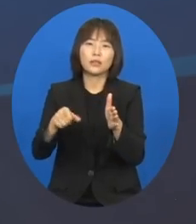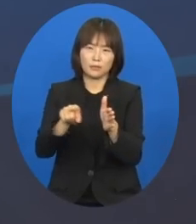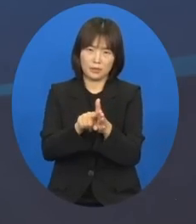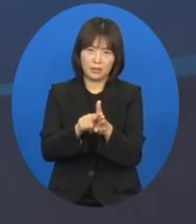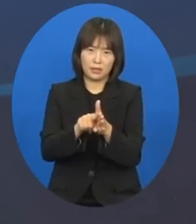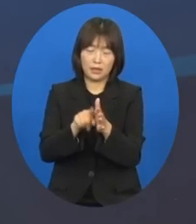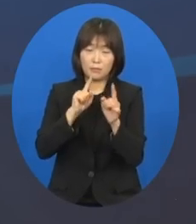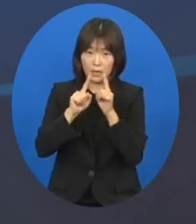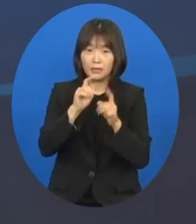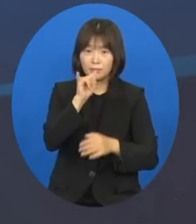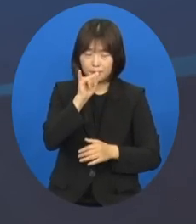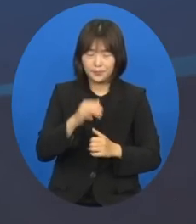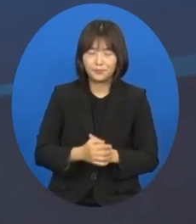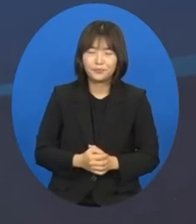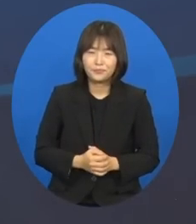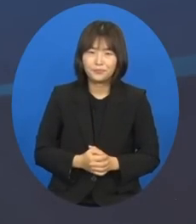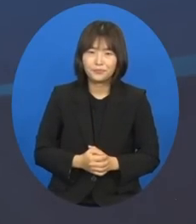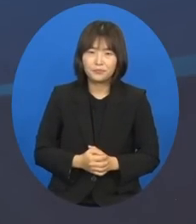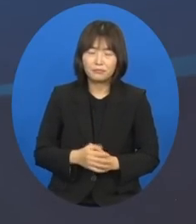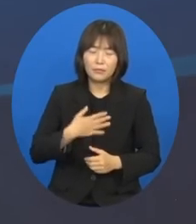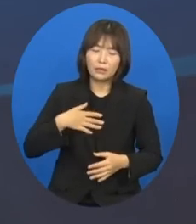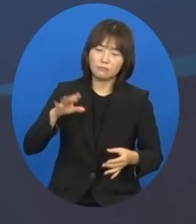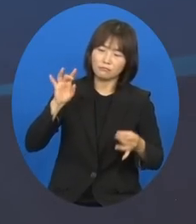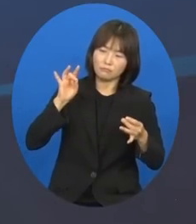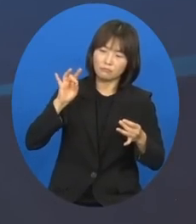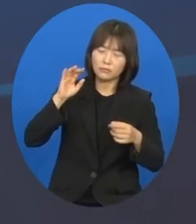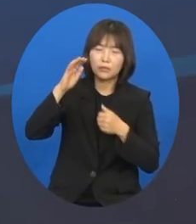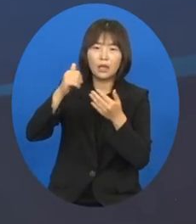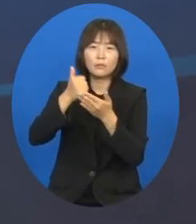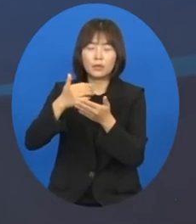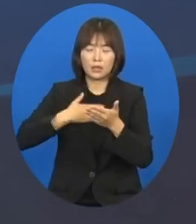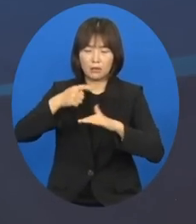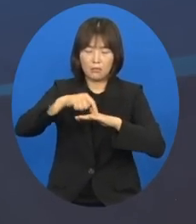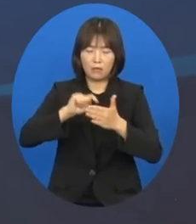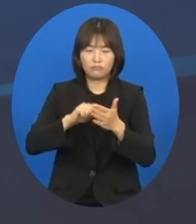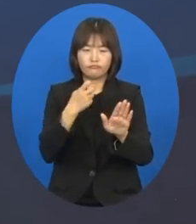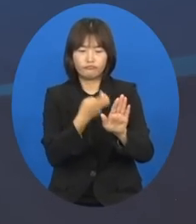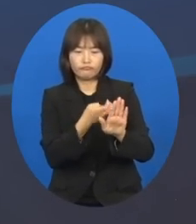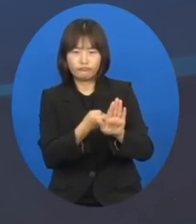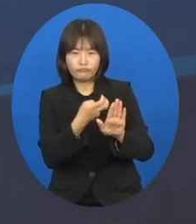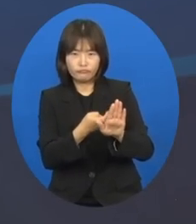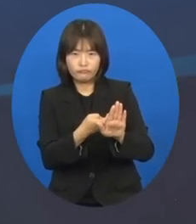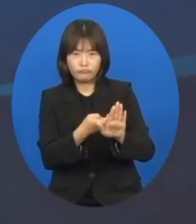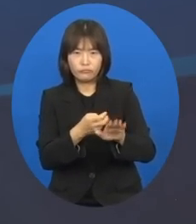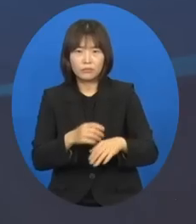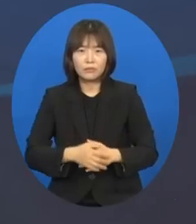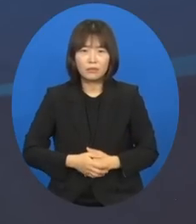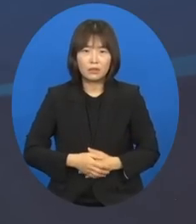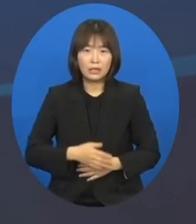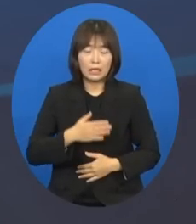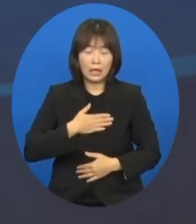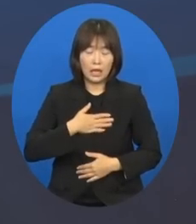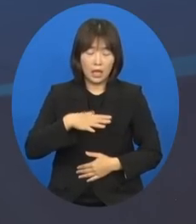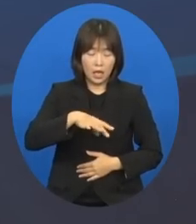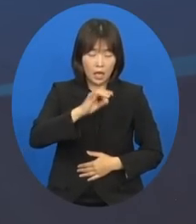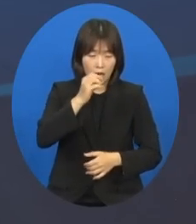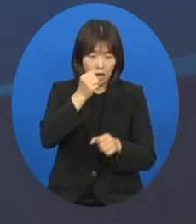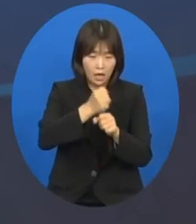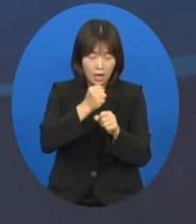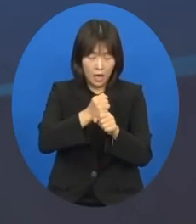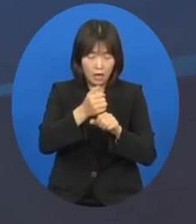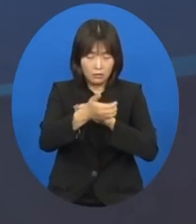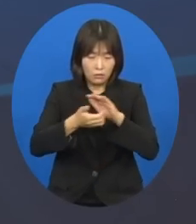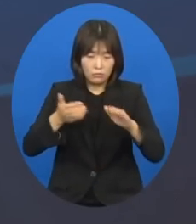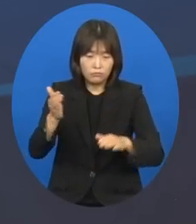어느 날 하나님이 내 마음에 문을 두드리시고 누구야 나는 창세 전부터 늘 택하고 늘 기억하고